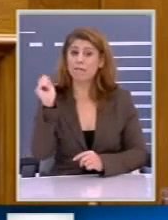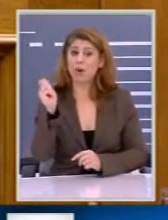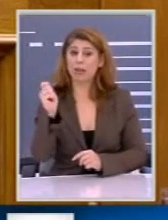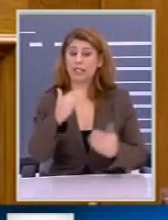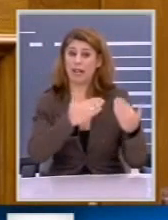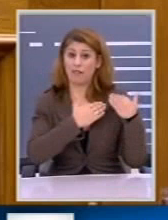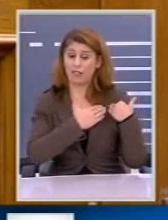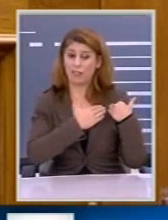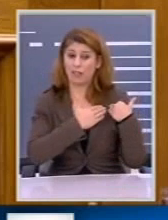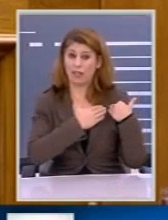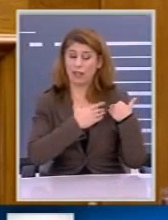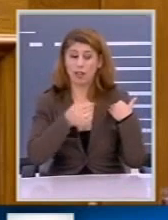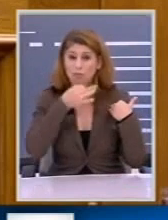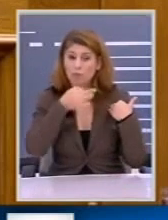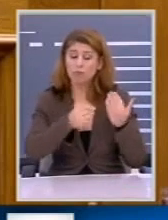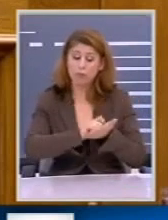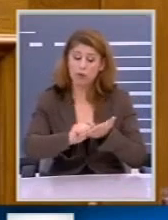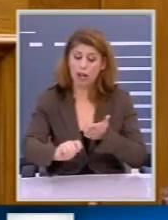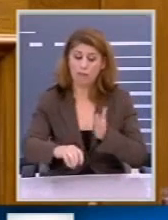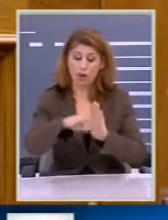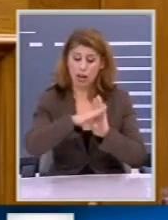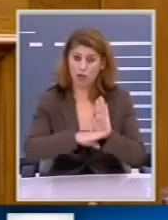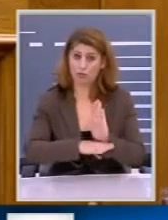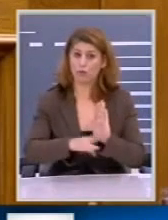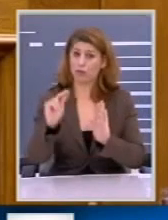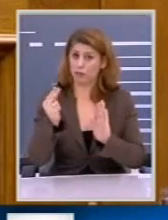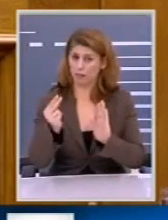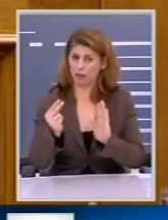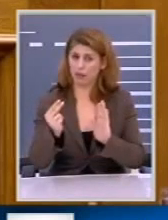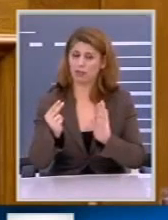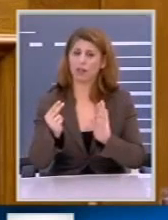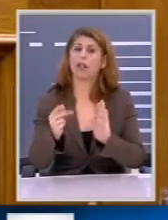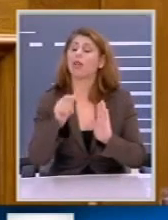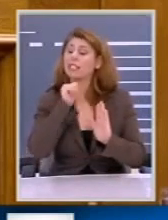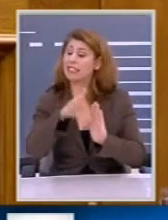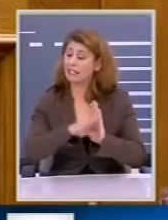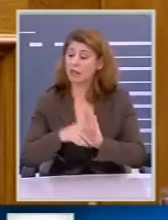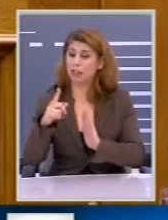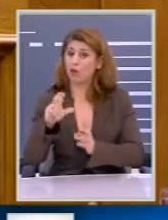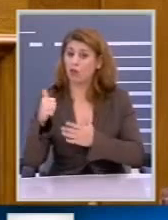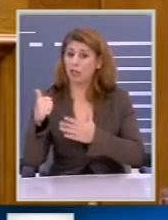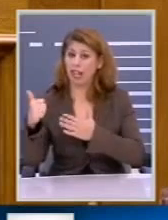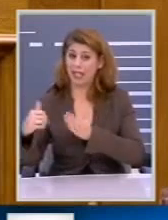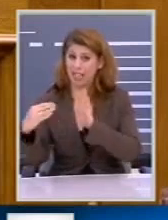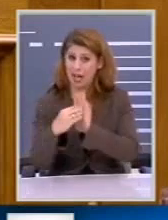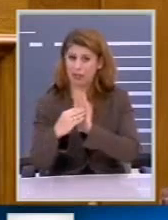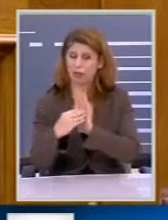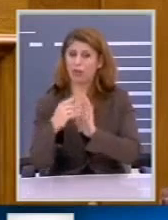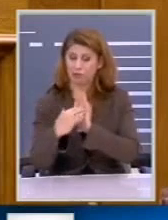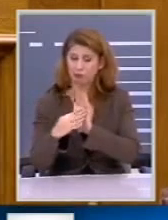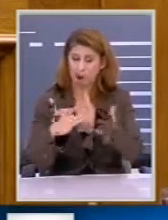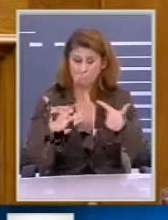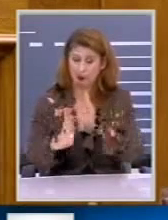άρθρο 158 του κανονισμού της Βουλής και κατ' επέκταση το άρθρο 86 του Συντάγματος και αναφέρονται σε μέλη